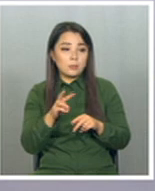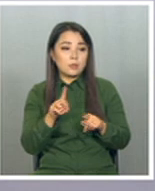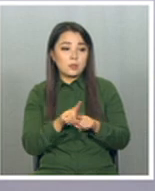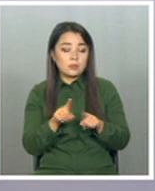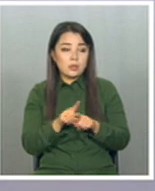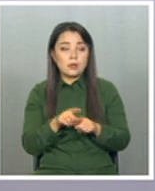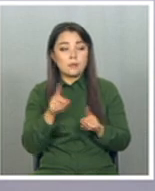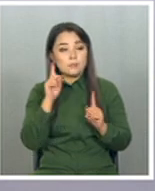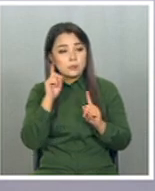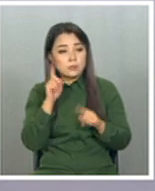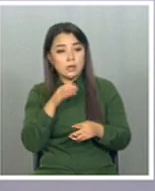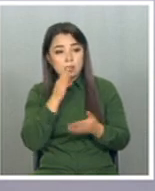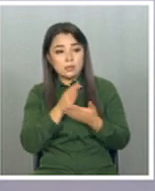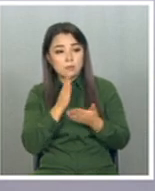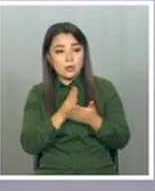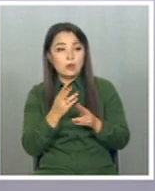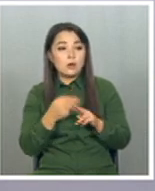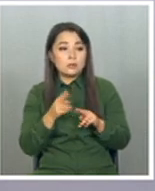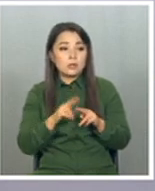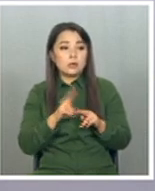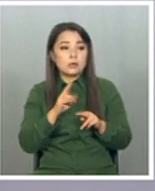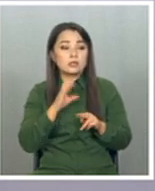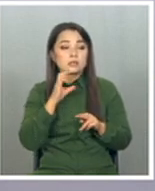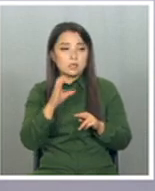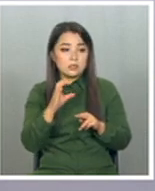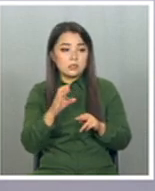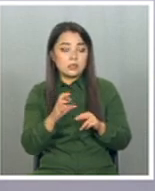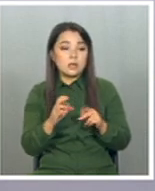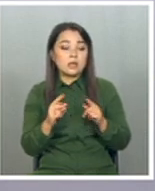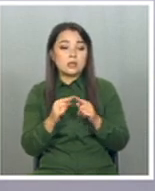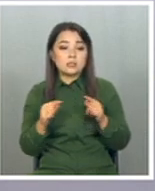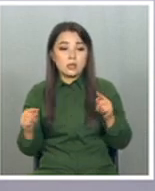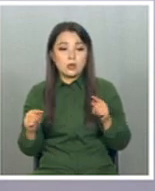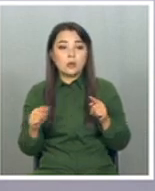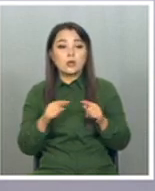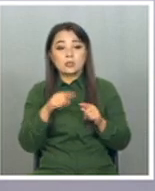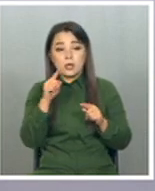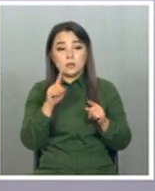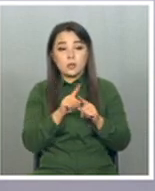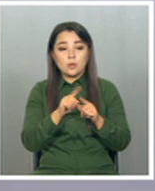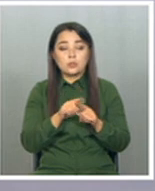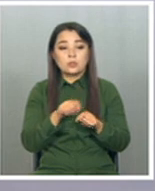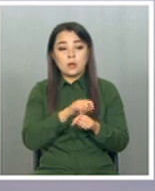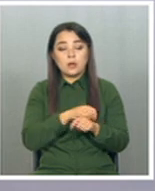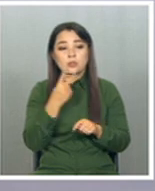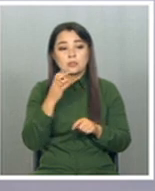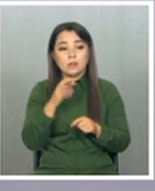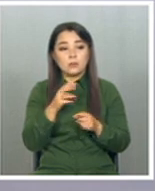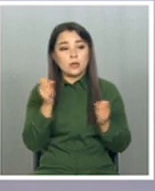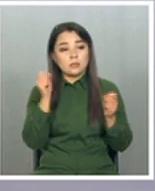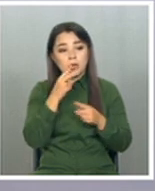екені белгілі болса, онда бізде КС кесіндісінің ұзындығы 2 сантиметр екені шығады.